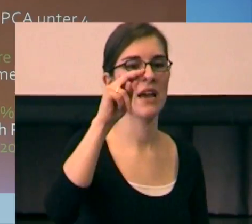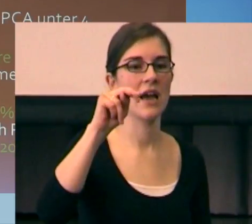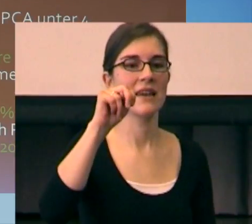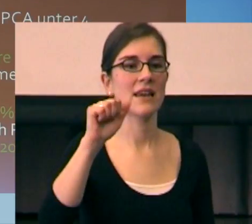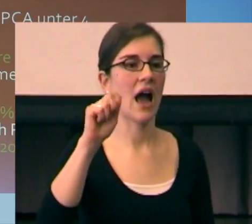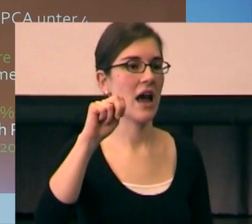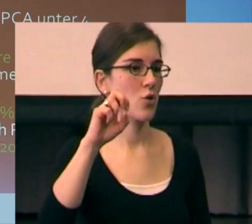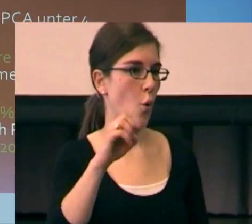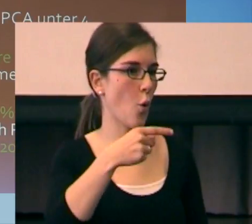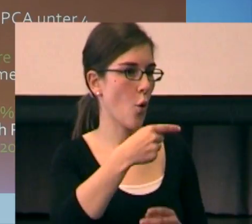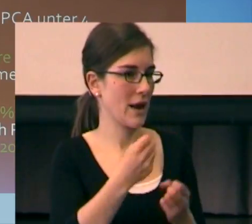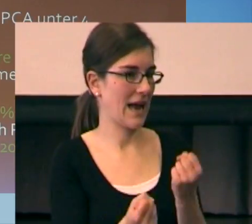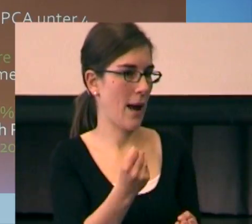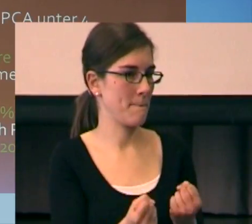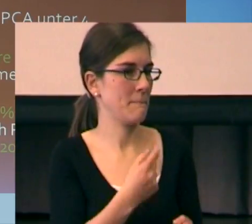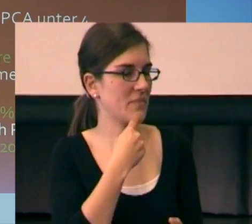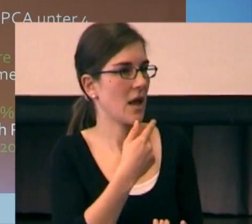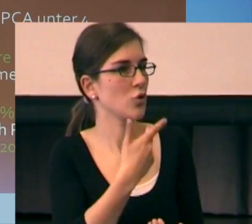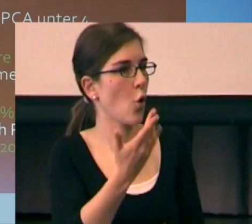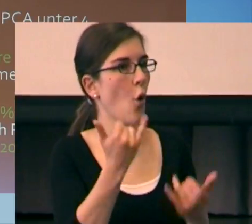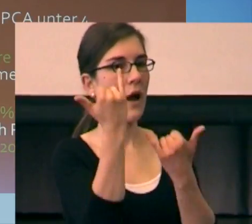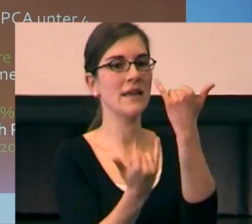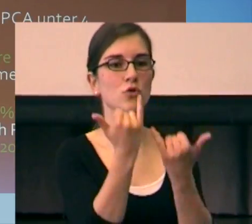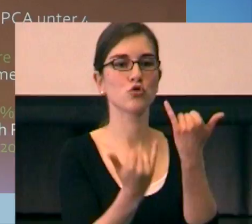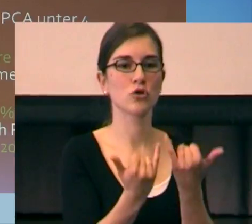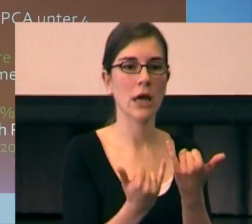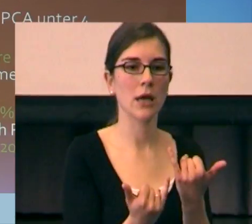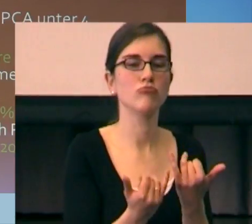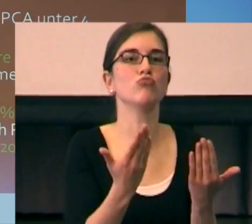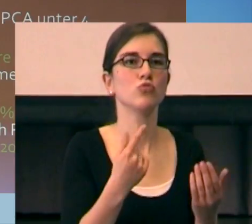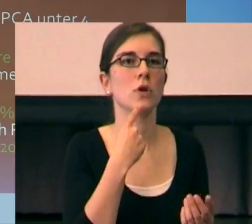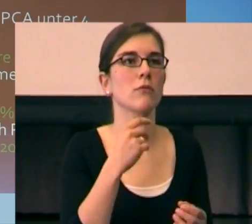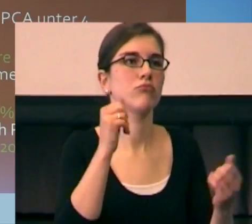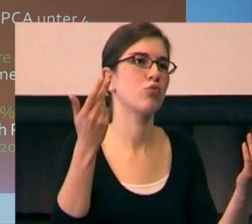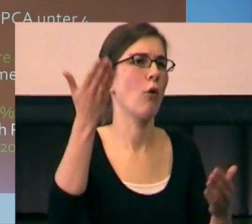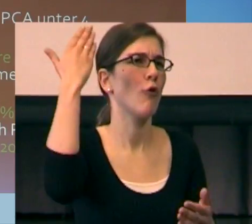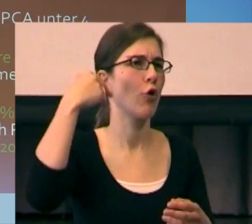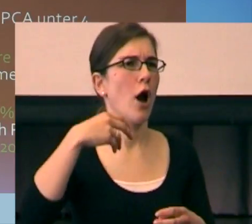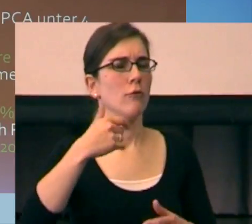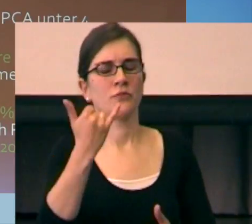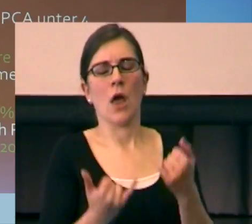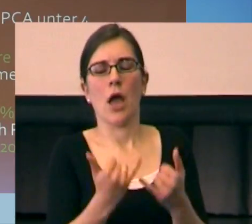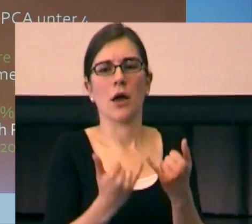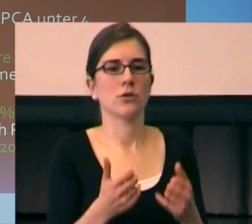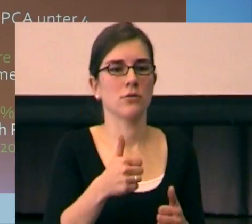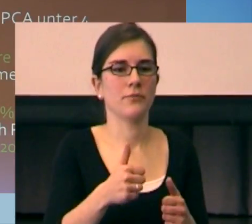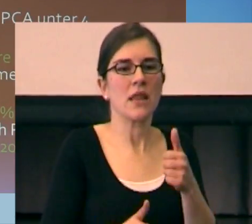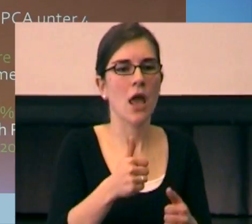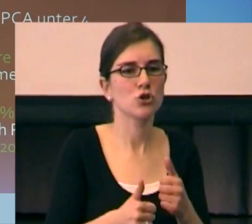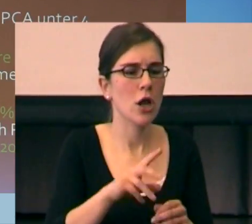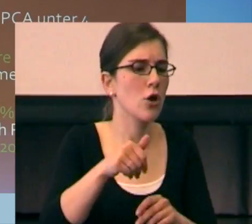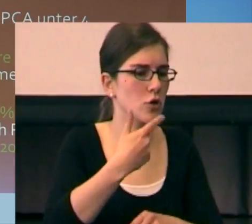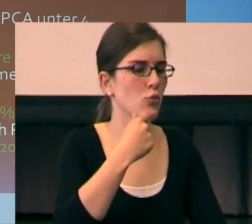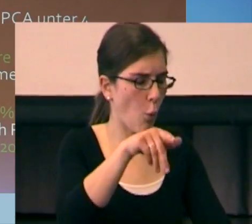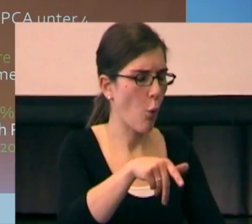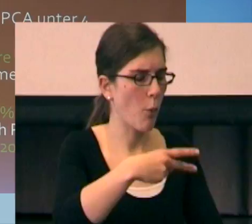kennen Sie sicherlich gemacht. Dieser Begriff wurde eigentlich von der Industrie geprägt, von einem bestimmten Hersteller, von einem Gerät, was dieses PSA misst. Und da